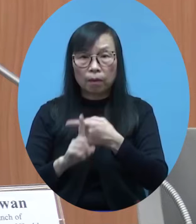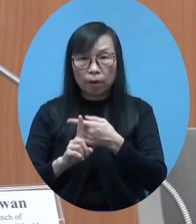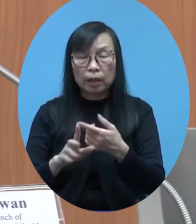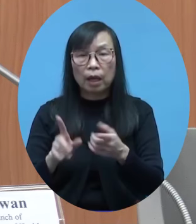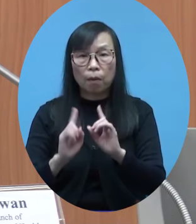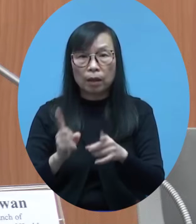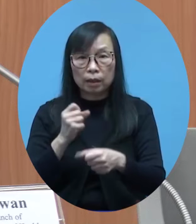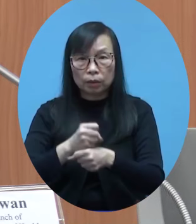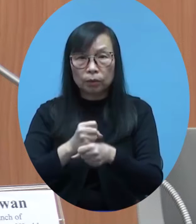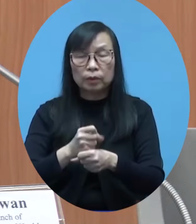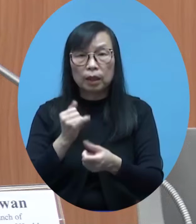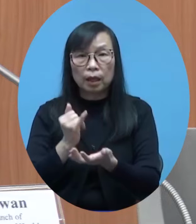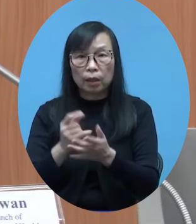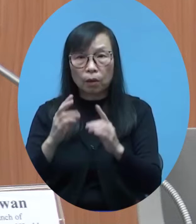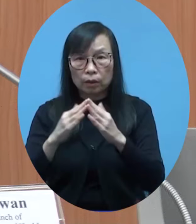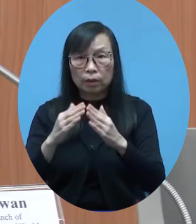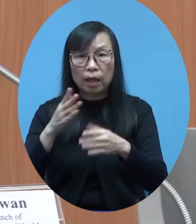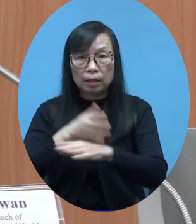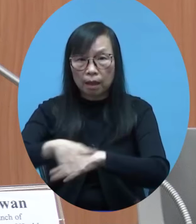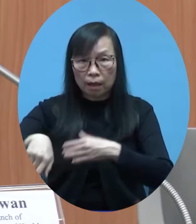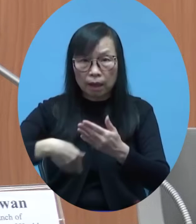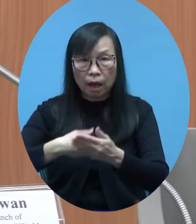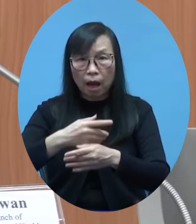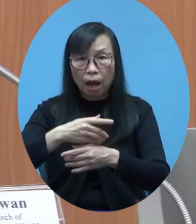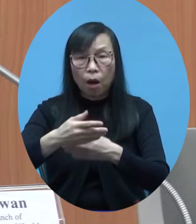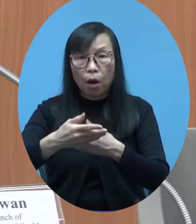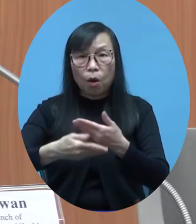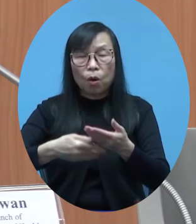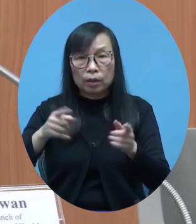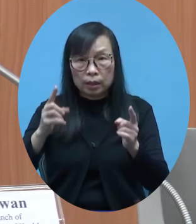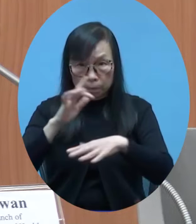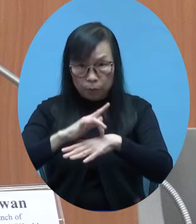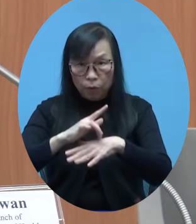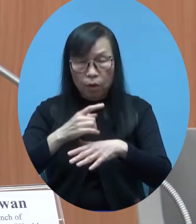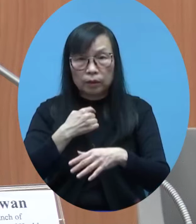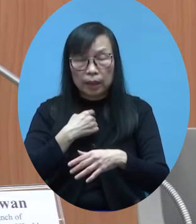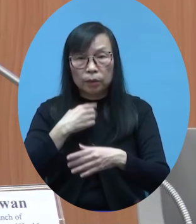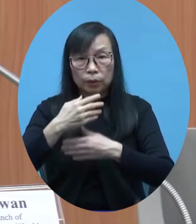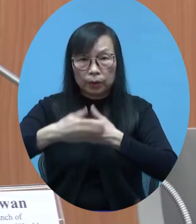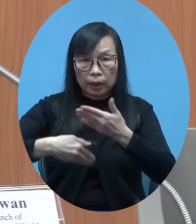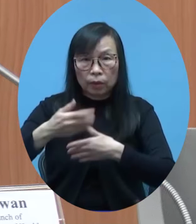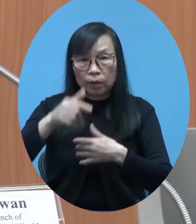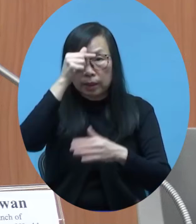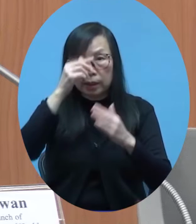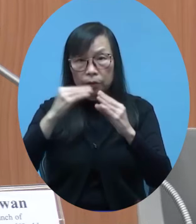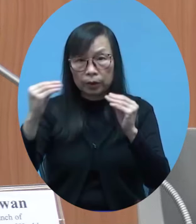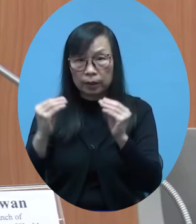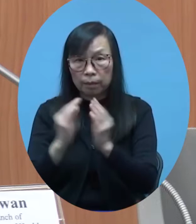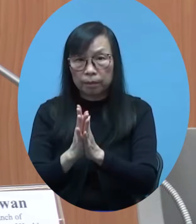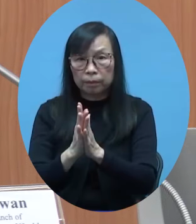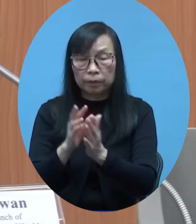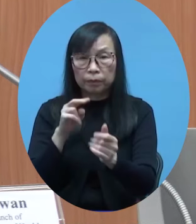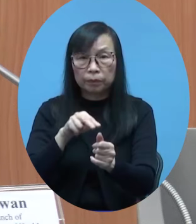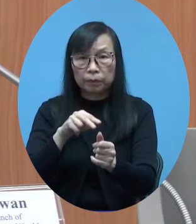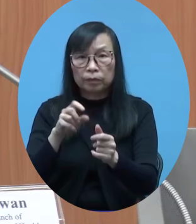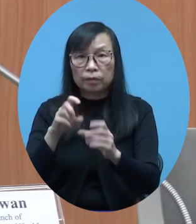作啊、家居或者即係社交接觸，佢有需要咧，其實我哋都有透過我哋醫院感染控制組咧，盡